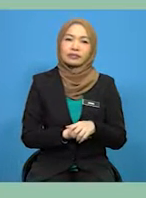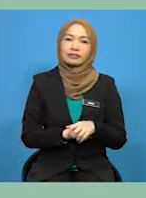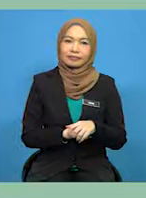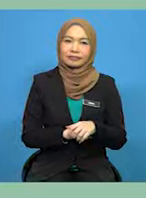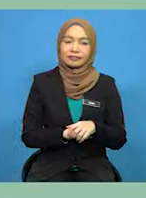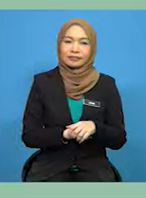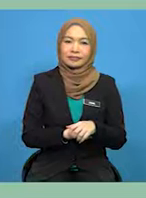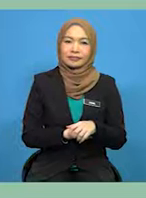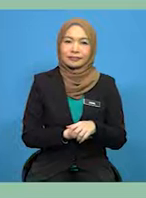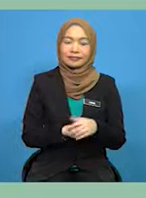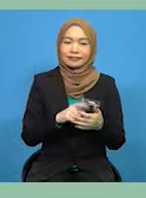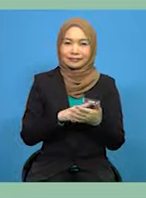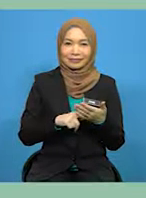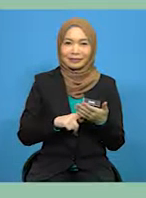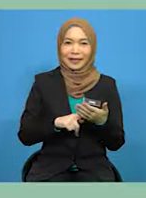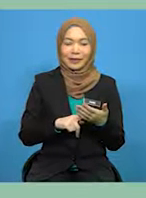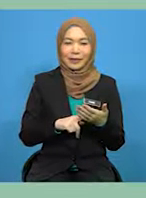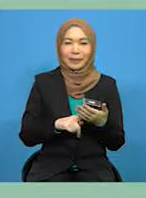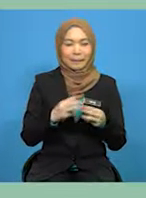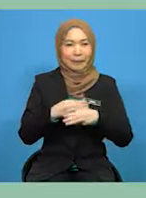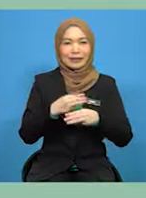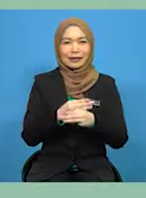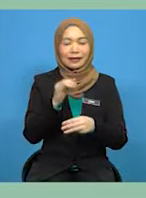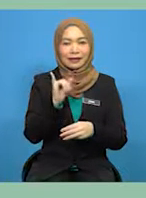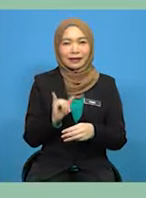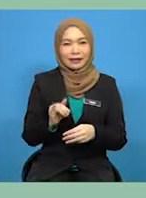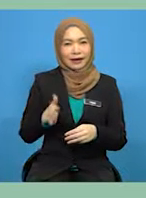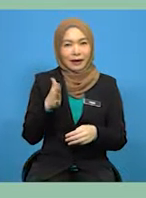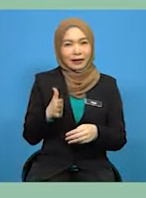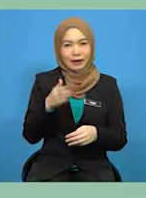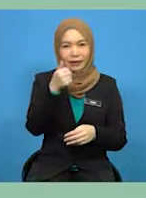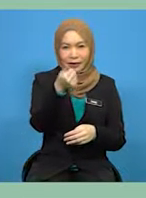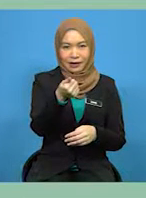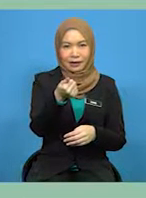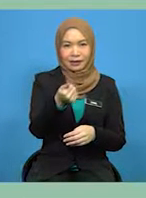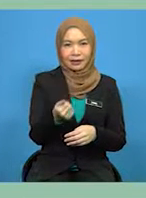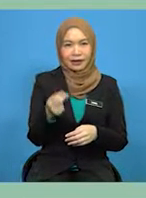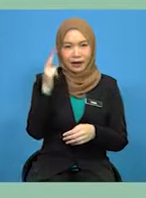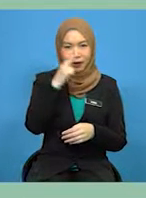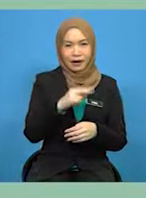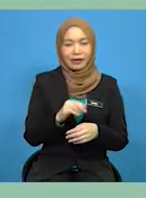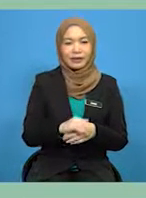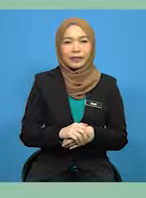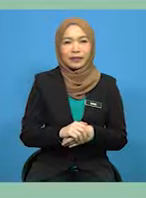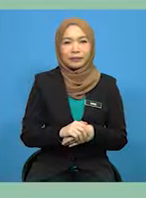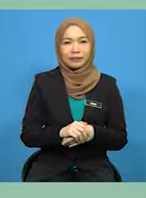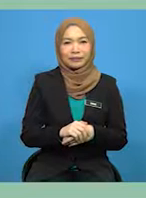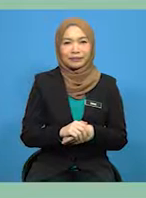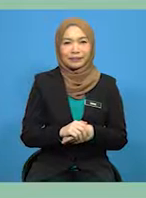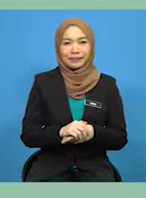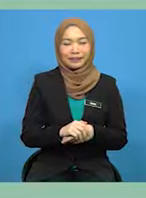Agak-agaknya, apakah masalah yang anda akan hadapi ketika menghitung pendapatan negara?